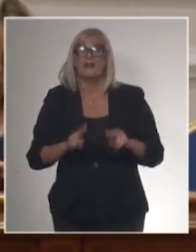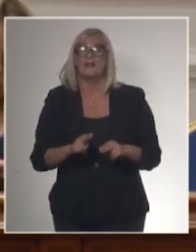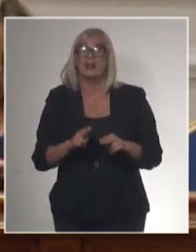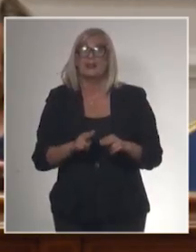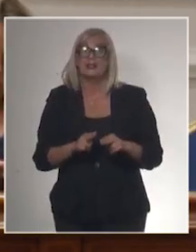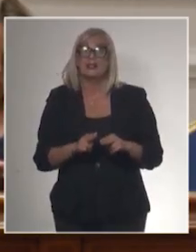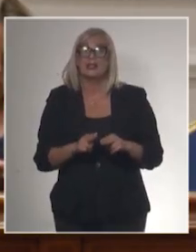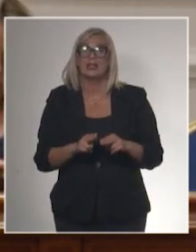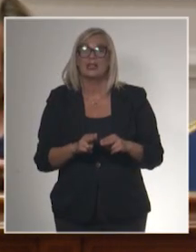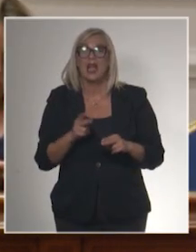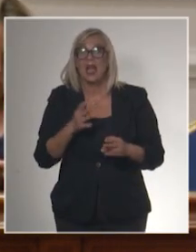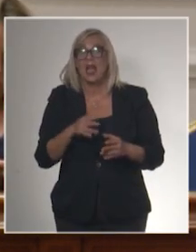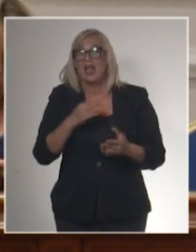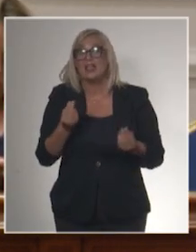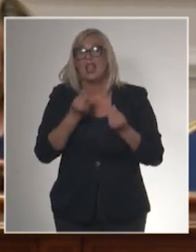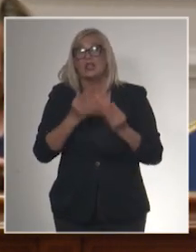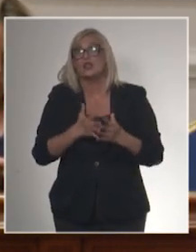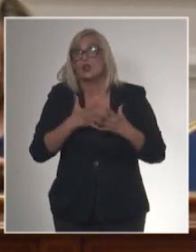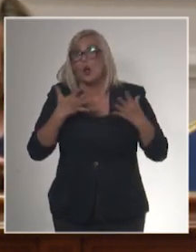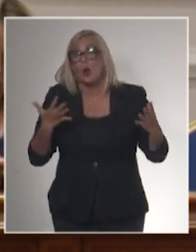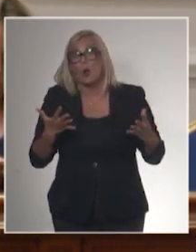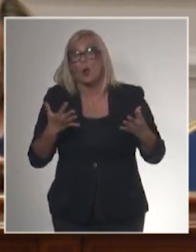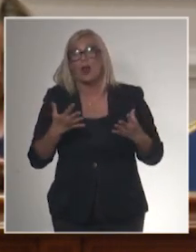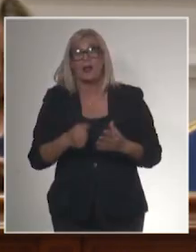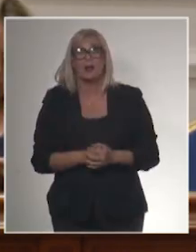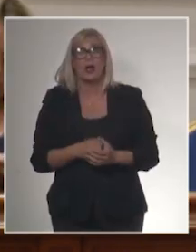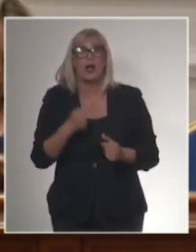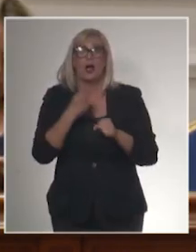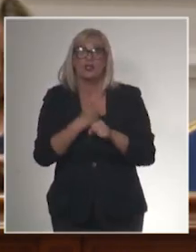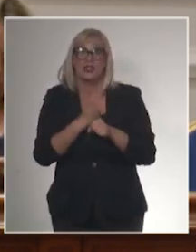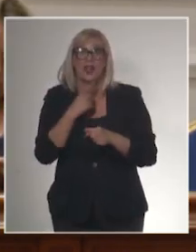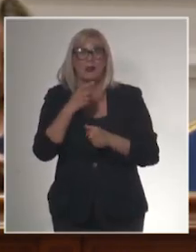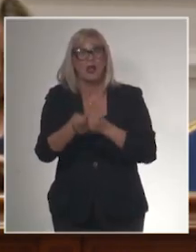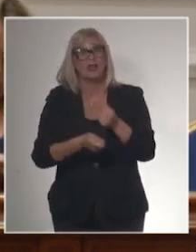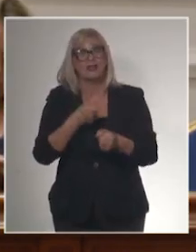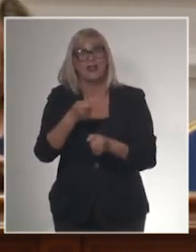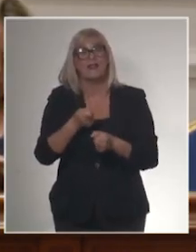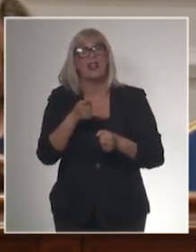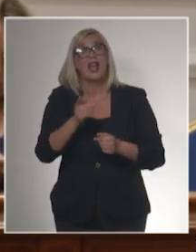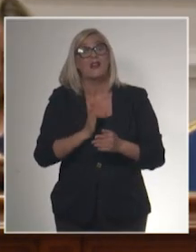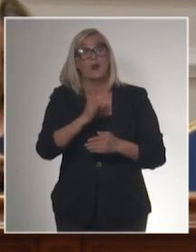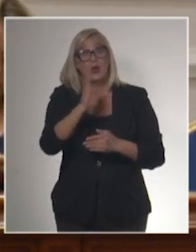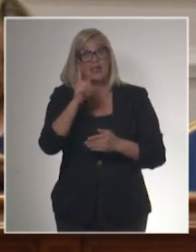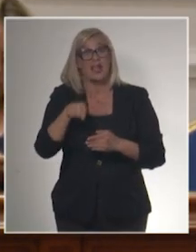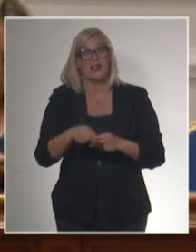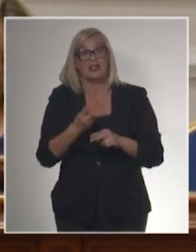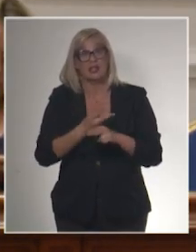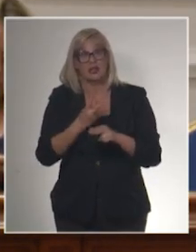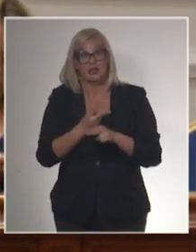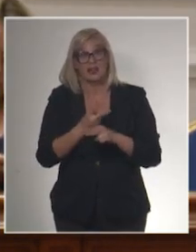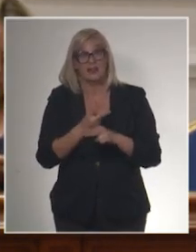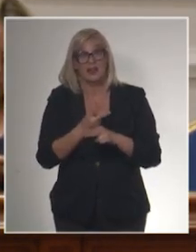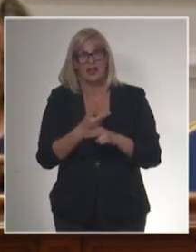ги исполнува стандардите на Европската Унија. Се работи за инвестирање во иднината на земјата, во